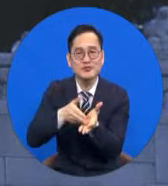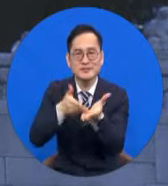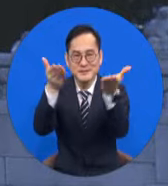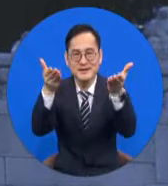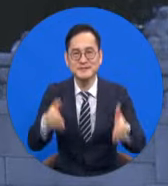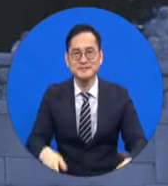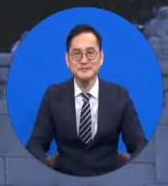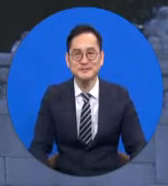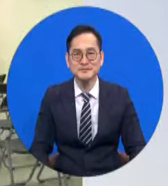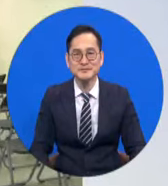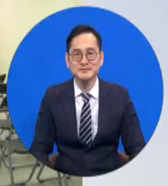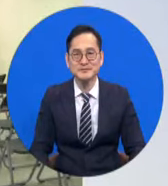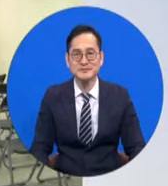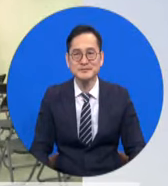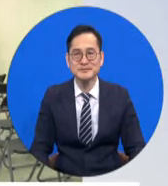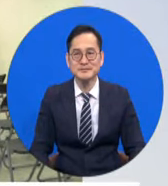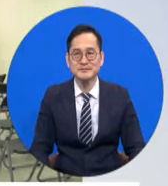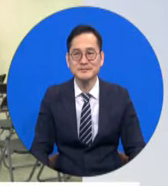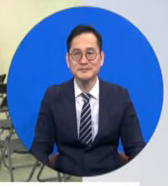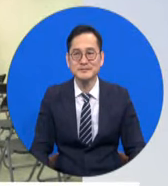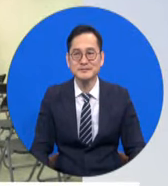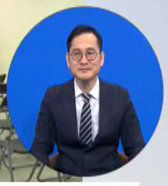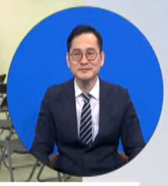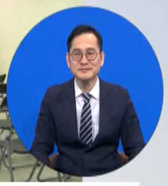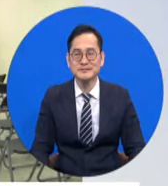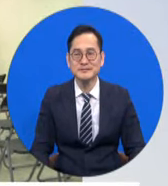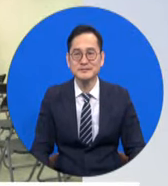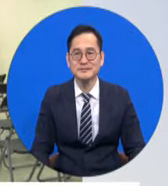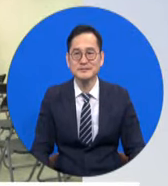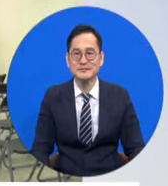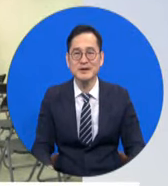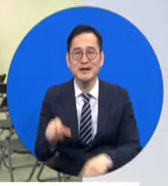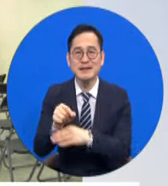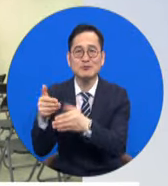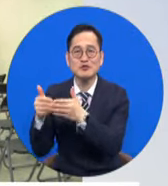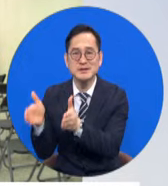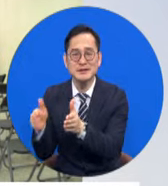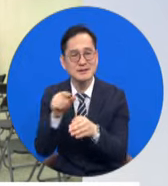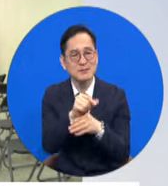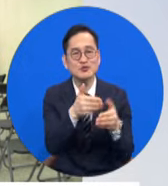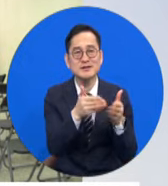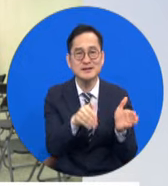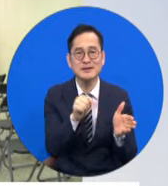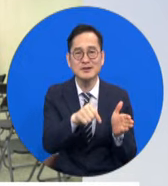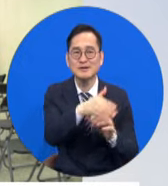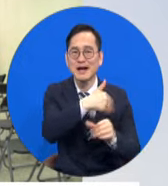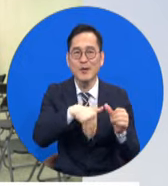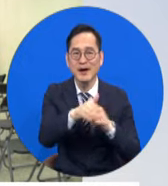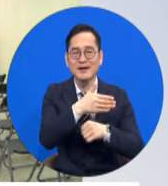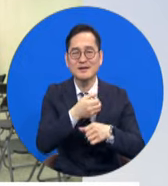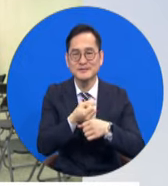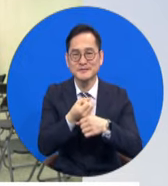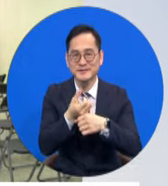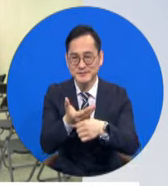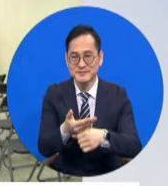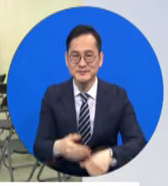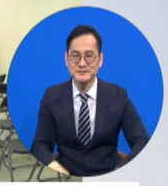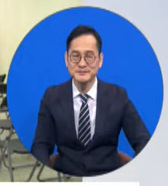있습니다. 연결하겠습니다. 자, 이른바 명룡대전, 이재명 대표 원희룡